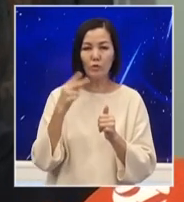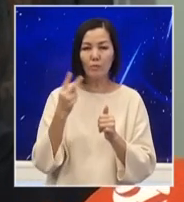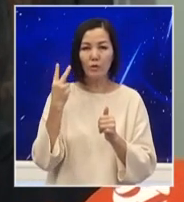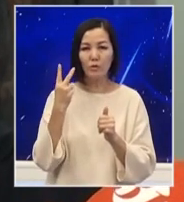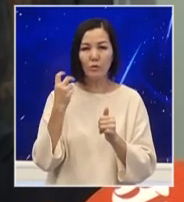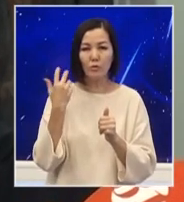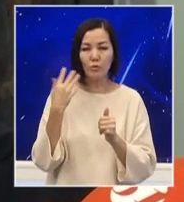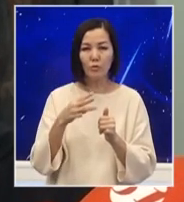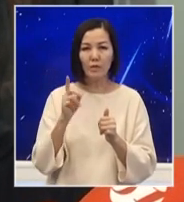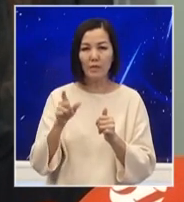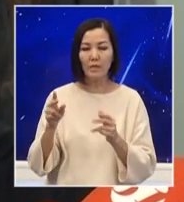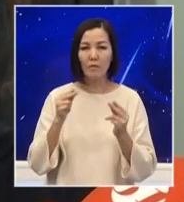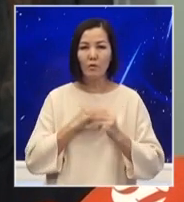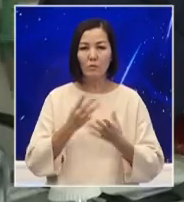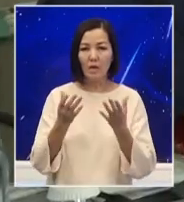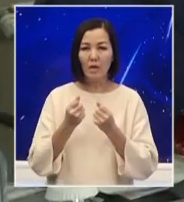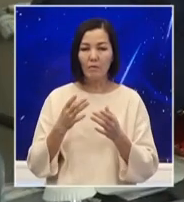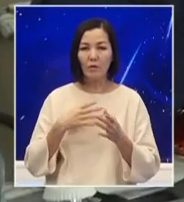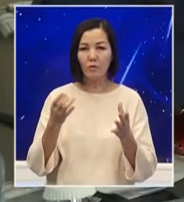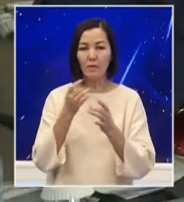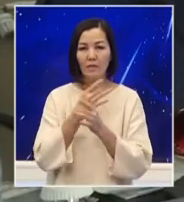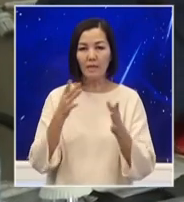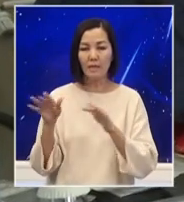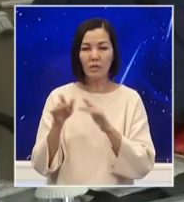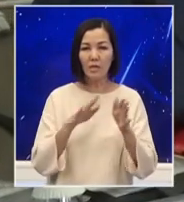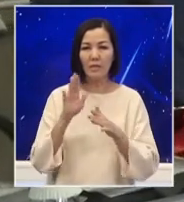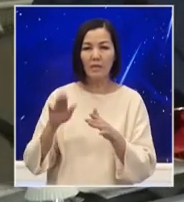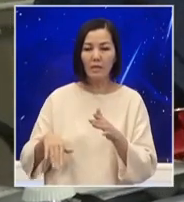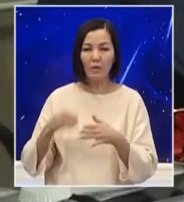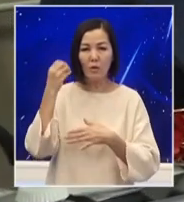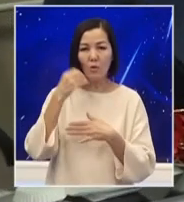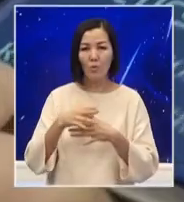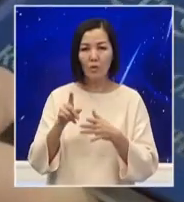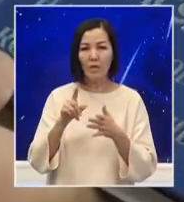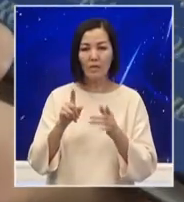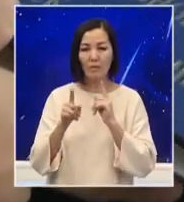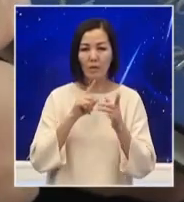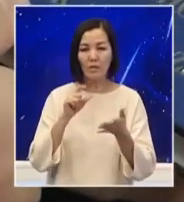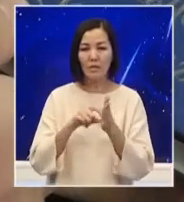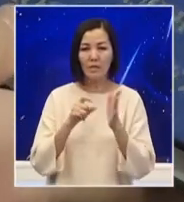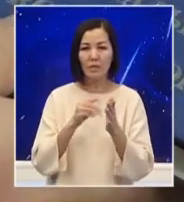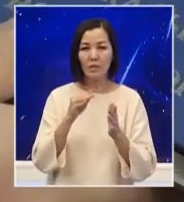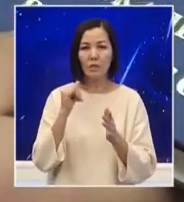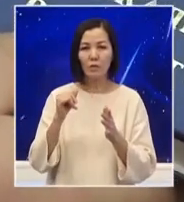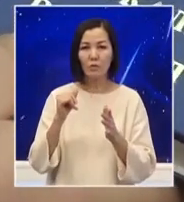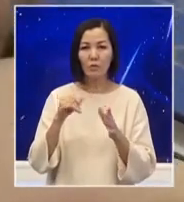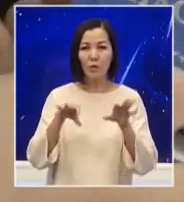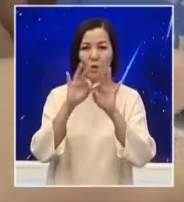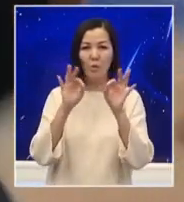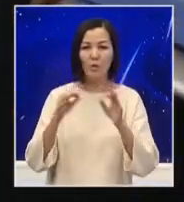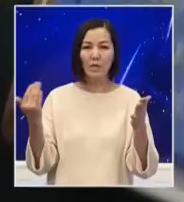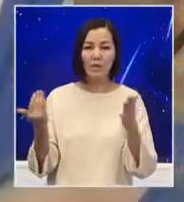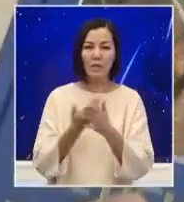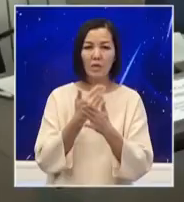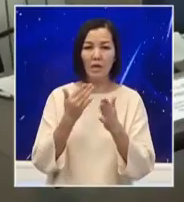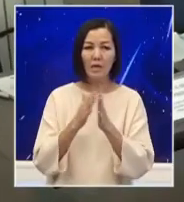120-130 адам жұмысқа қабылдануда. Салтанатты шарадан кейін сапар орталығының мәжіліс залында Жетісудың жартас өнері атты жаңа